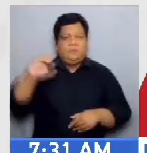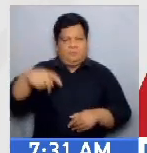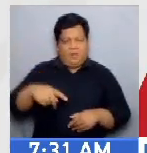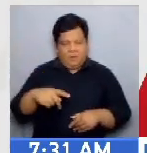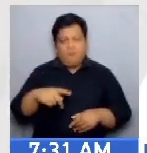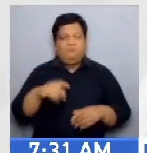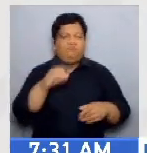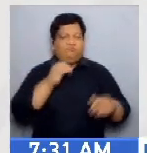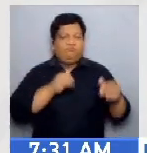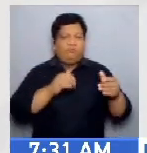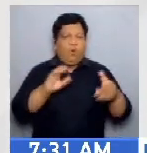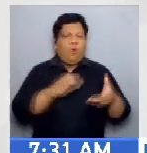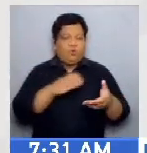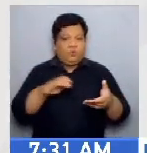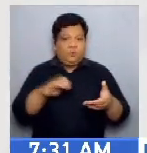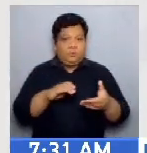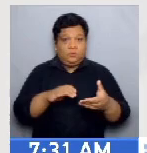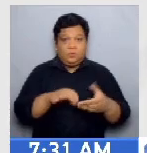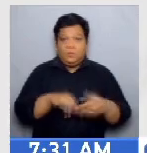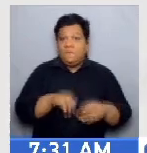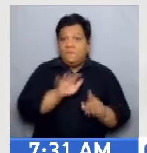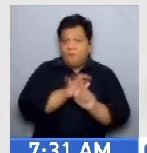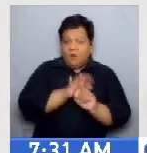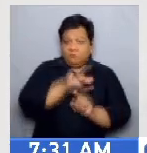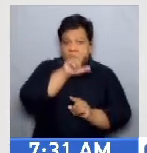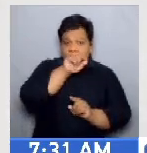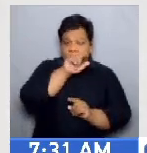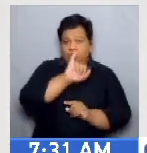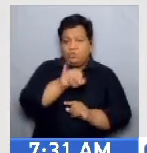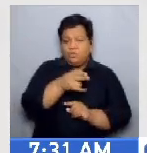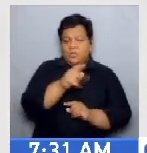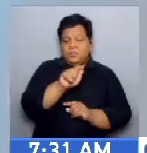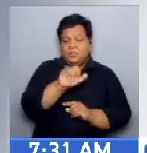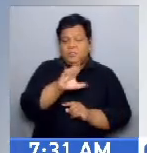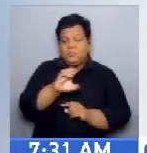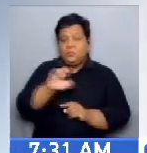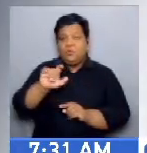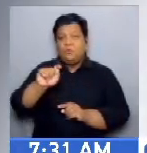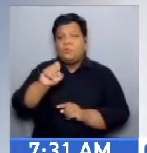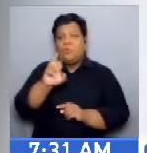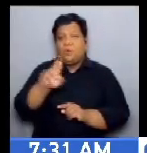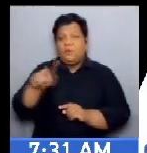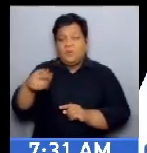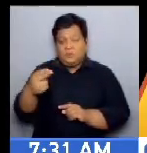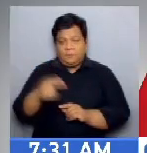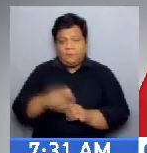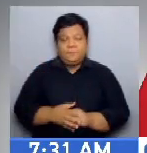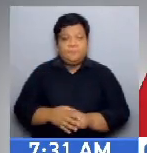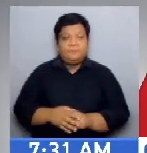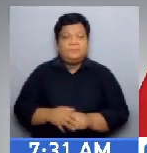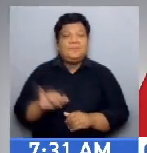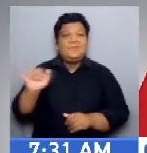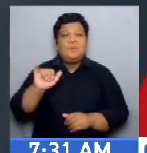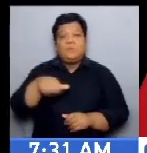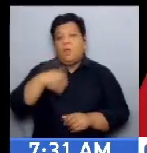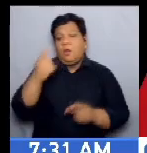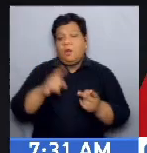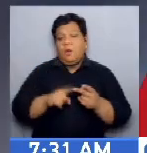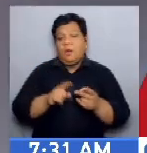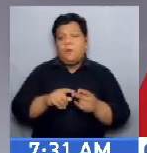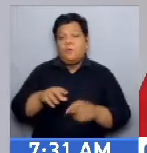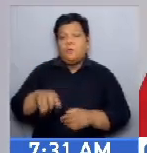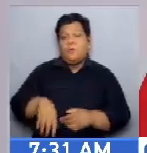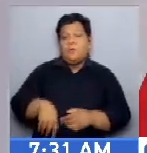hashtag JusticeTourPH. At eto pa, magbabalik Pilipinas silang American pop rock band na Lainey.